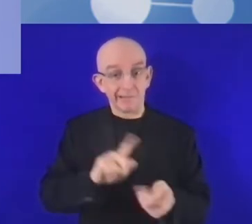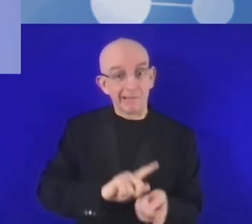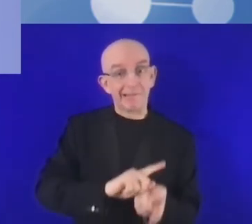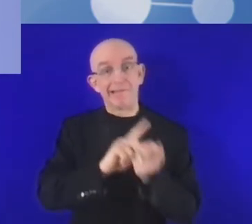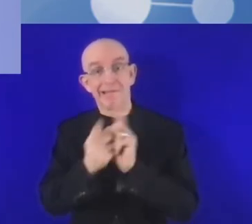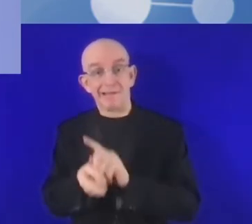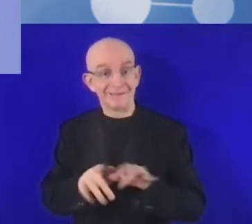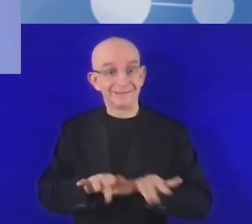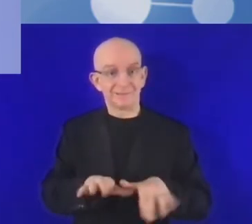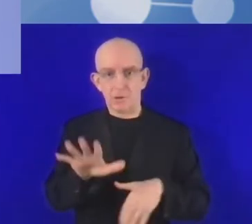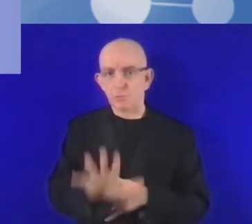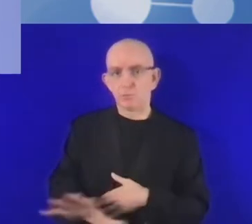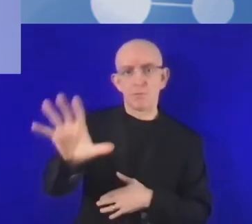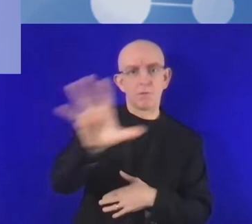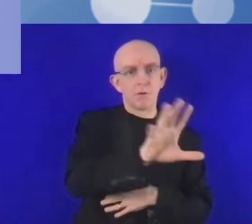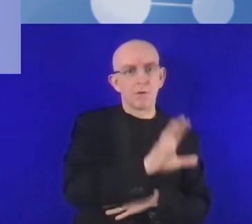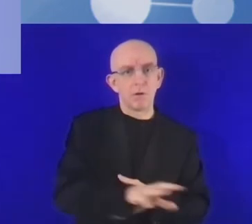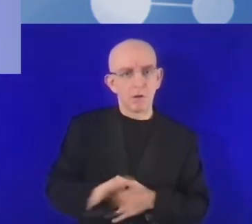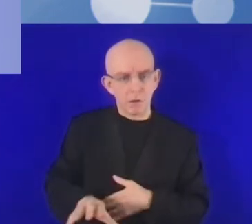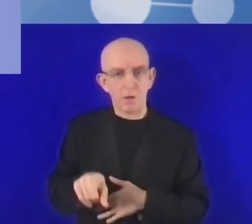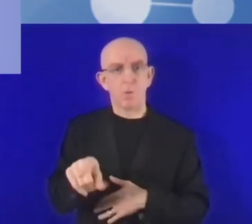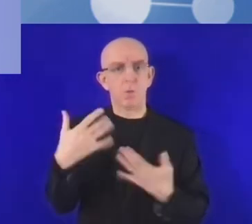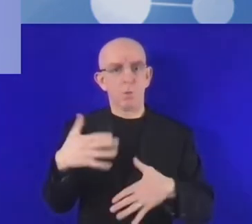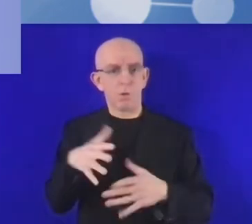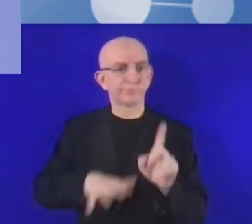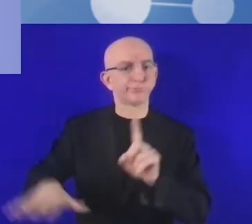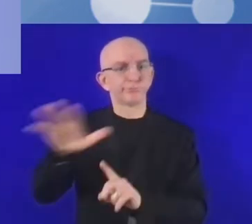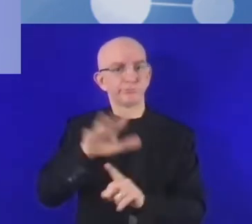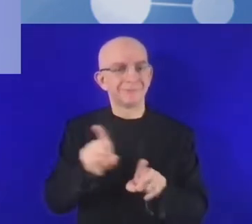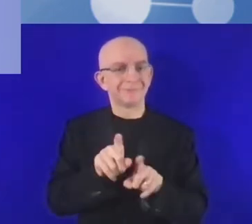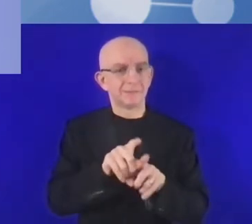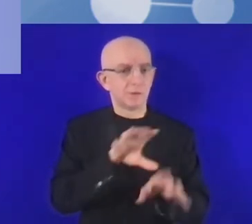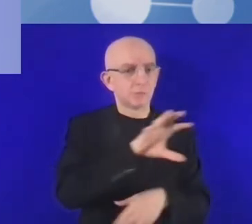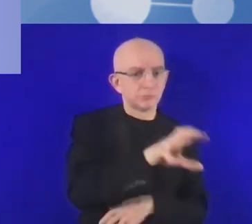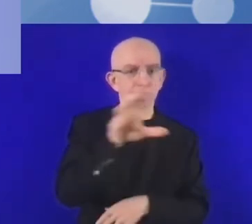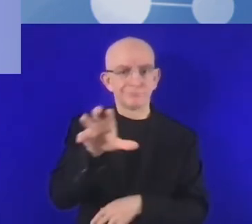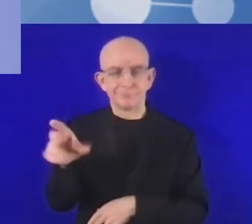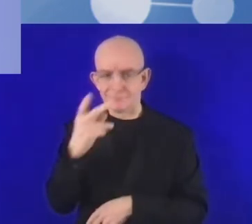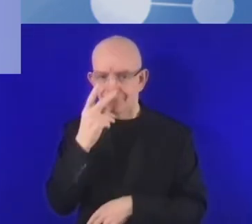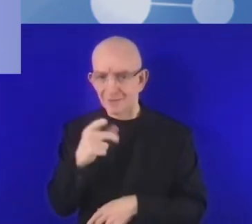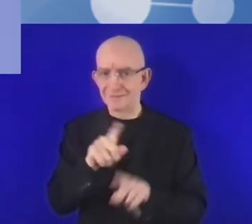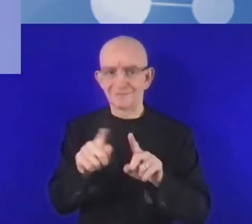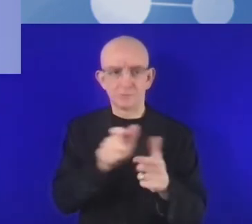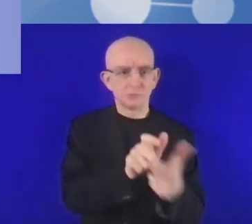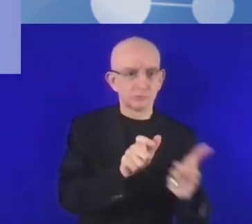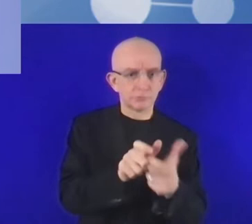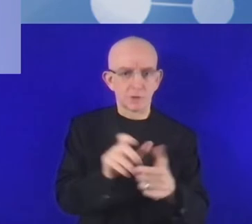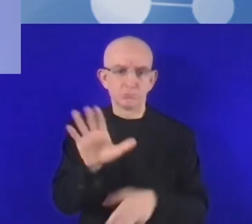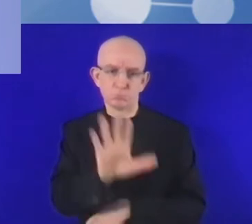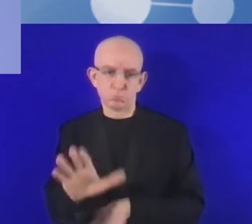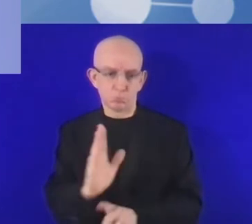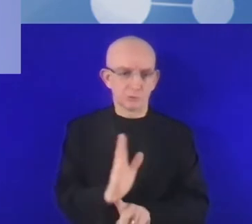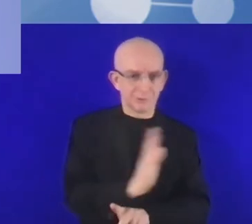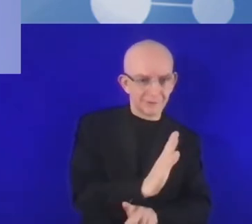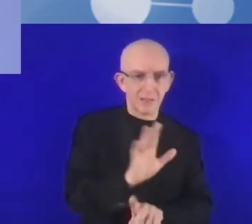须要评价电子化的程度，就是在不同的地区和不同